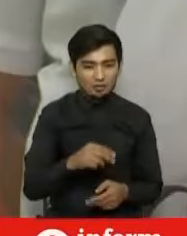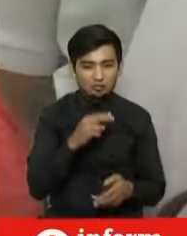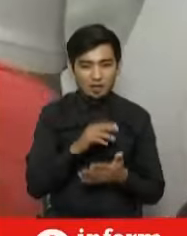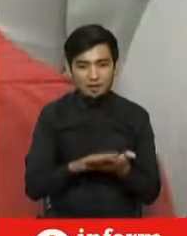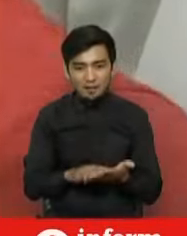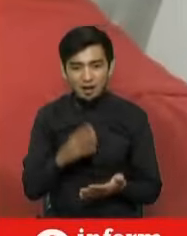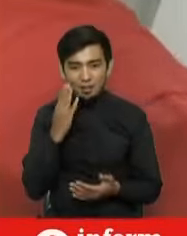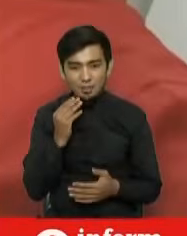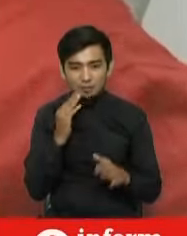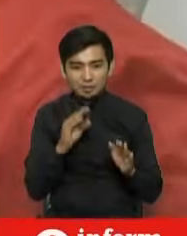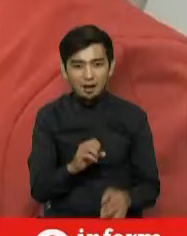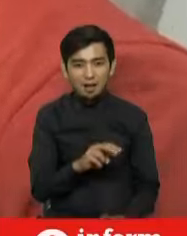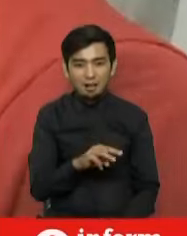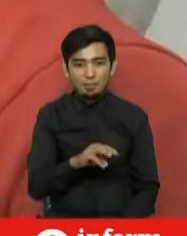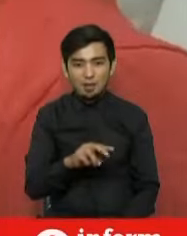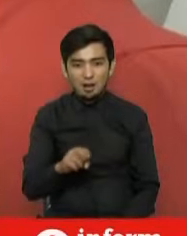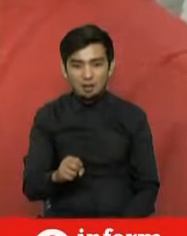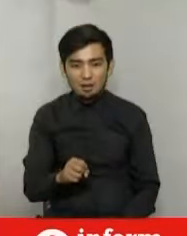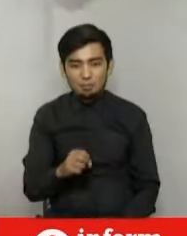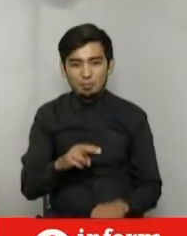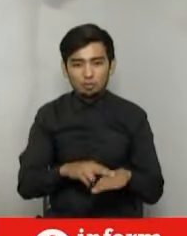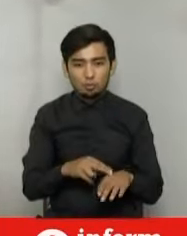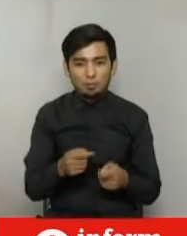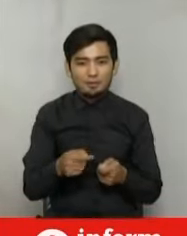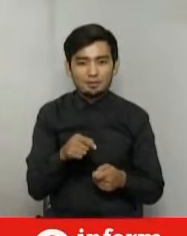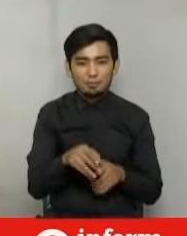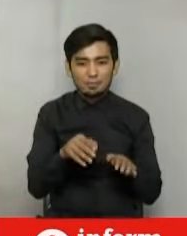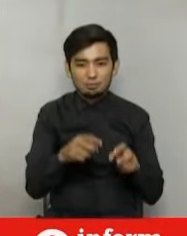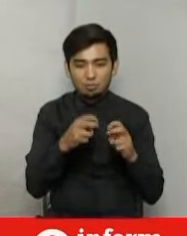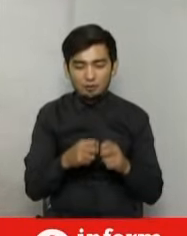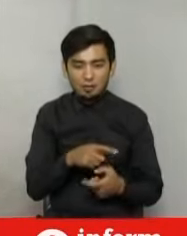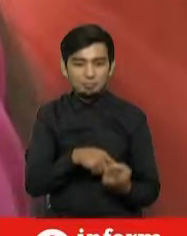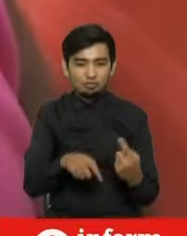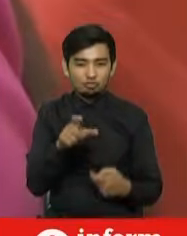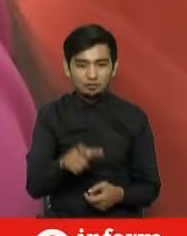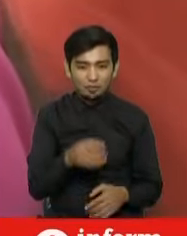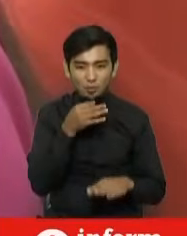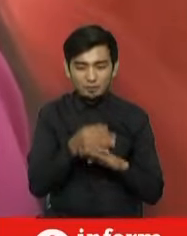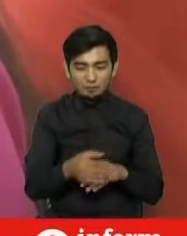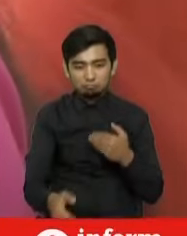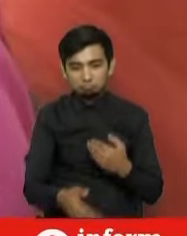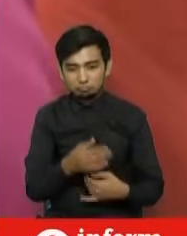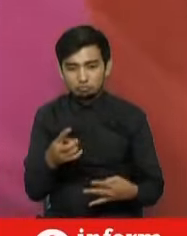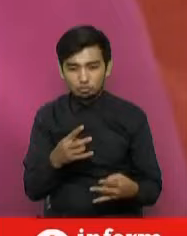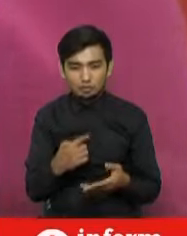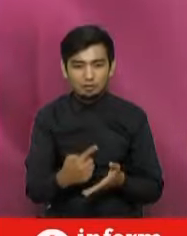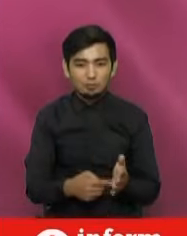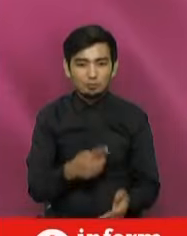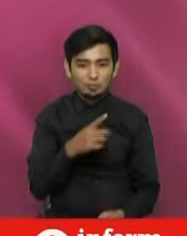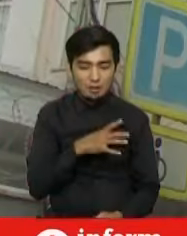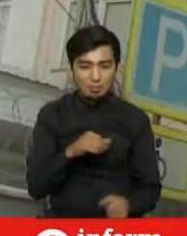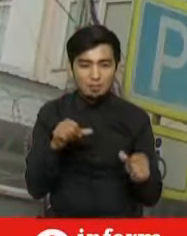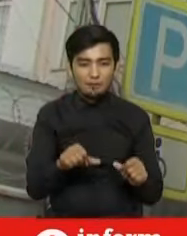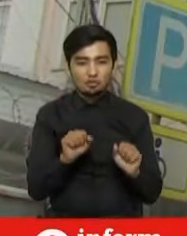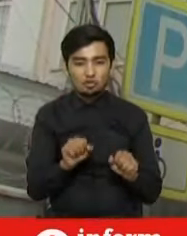қазір Алматыдағы Алмалы аудандық полиция басқармасында қаралып жатыр. Ақшаны алған кәсіпкер жауапкершілікке тартылсын деп талап қойғандар құқығын қорғау